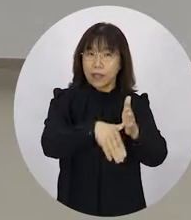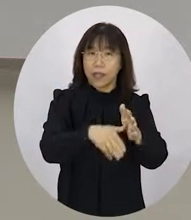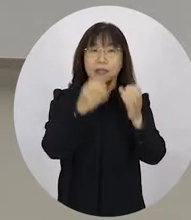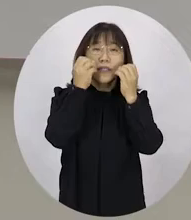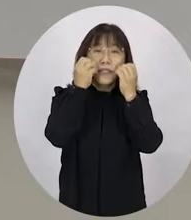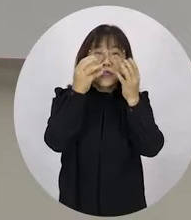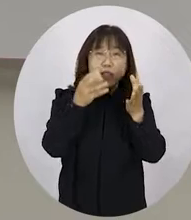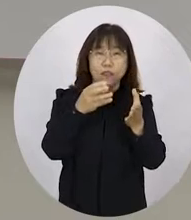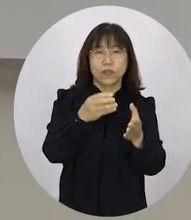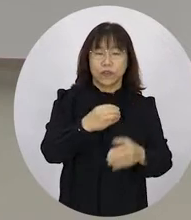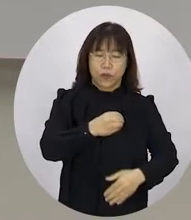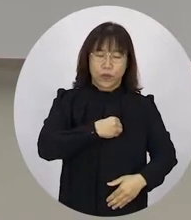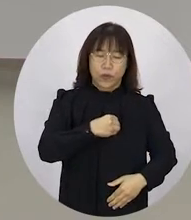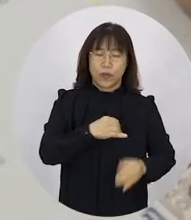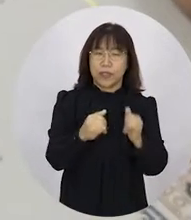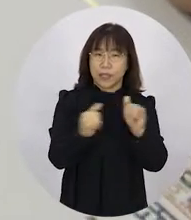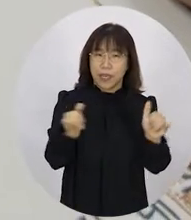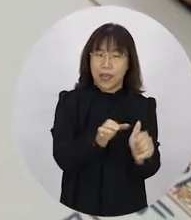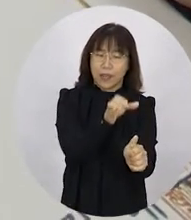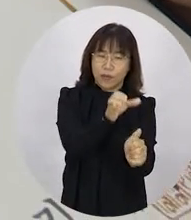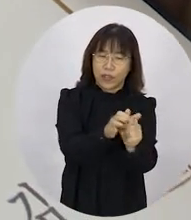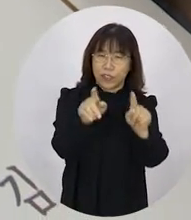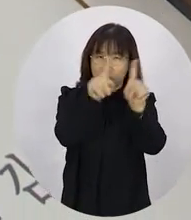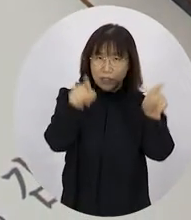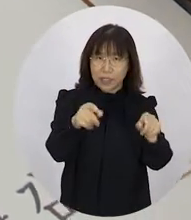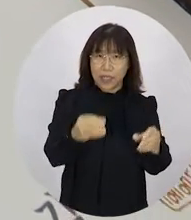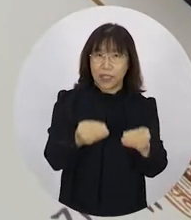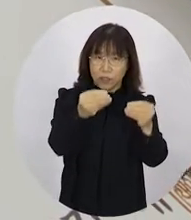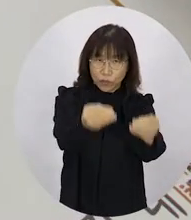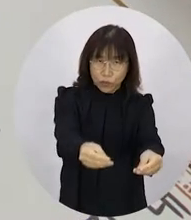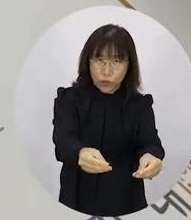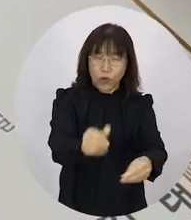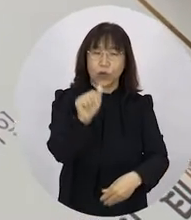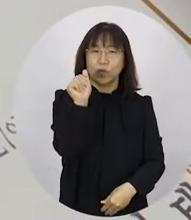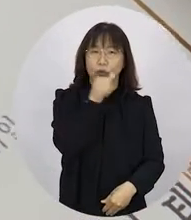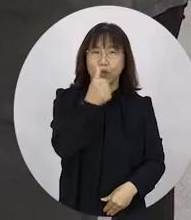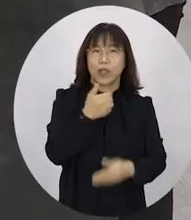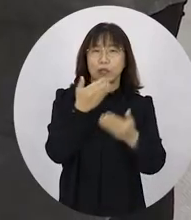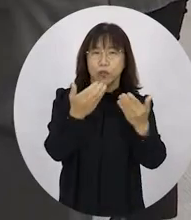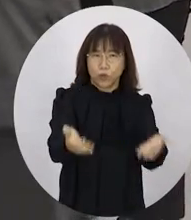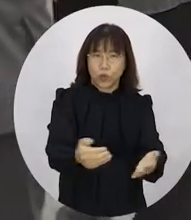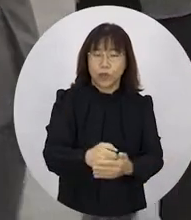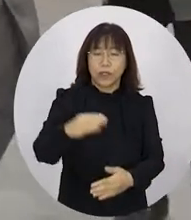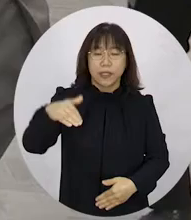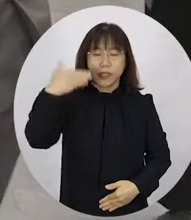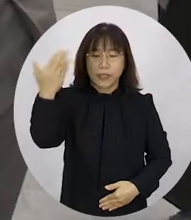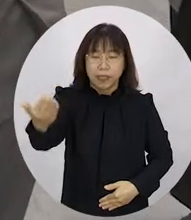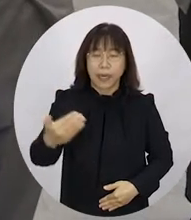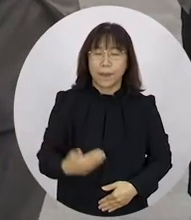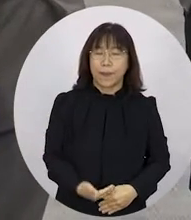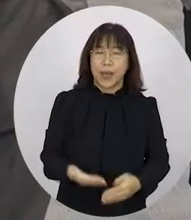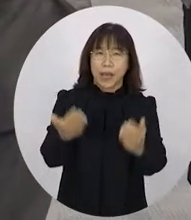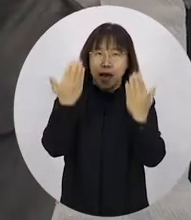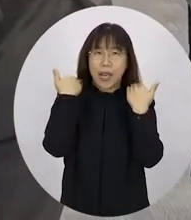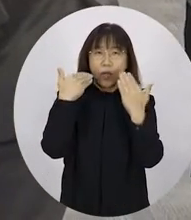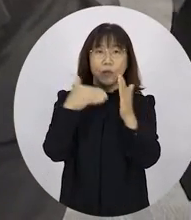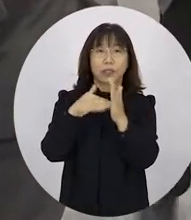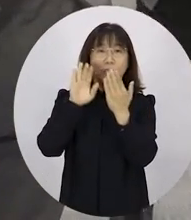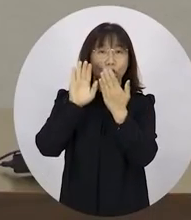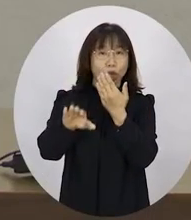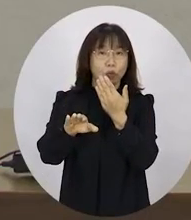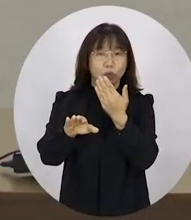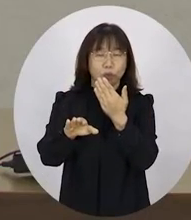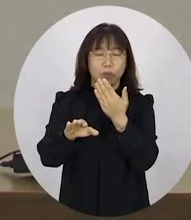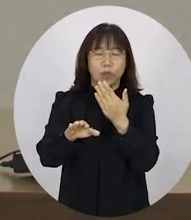회의에서는 먼저 신규위원 4명에 대한 위촉장 수여와 신규위원 소개가 진행됐습니다. 이어 방과 후